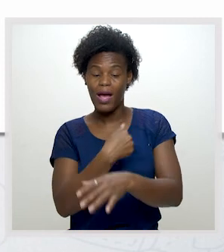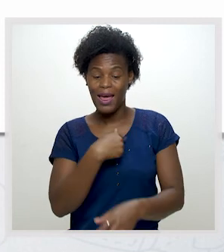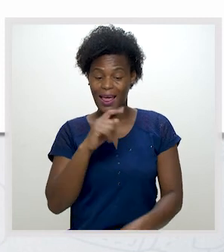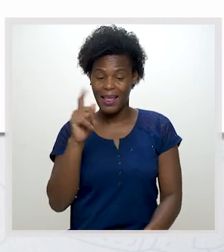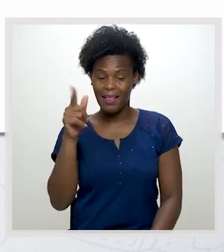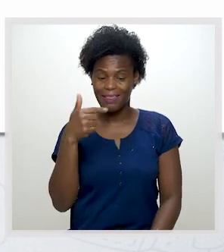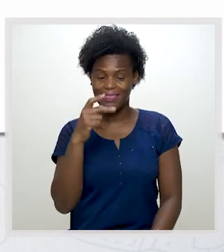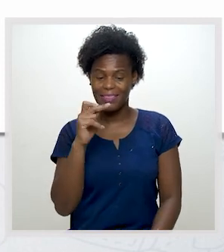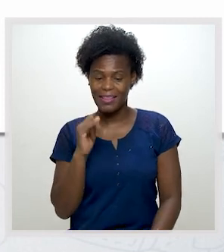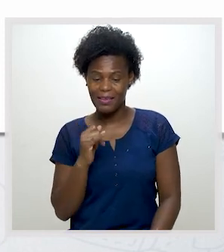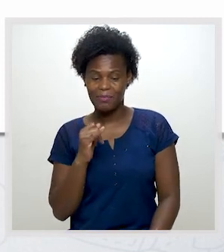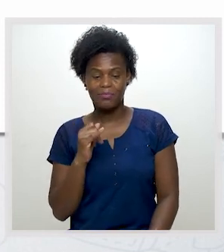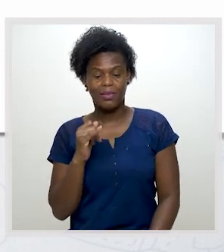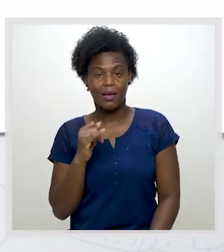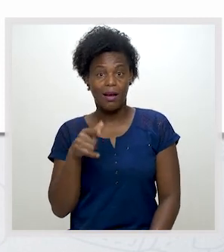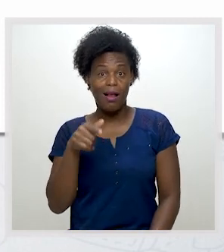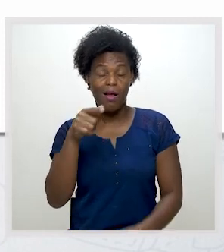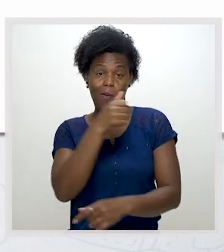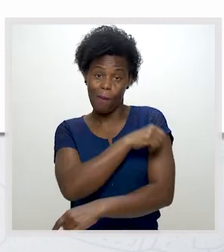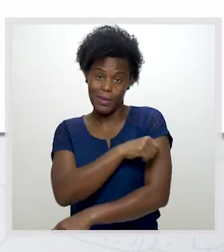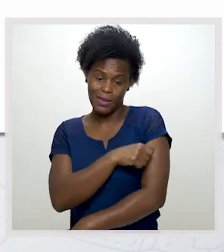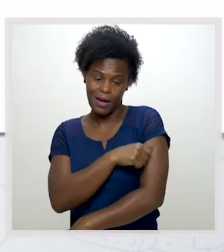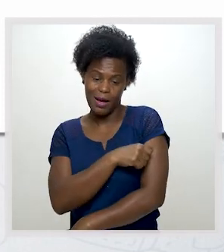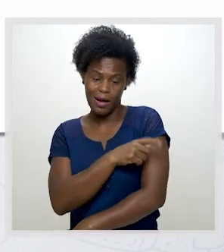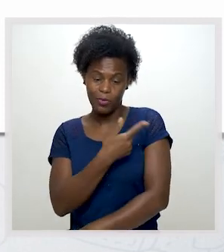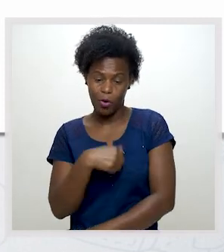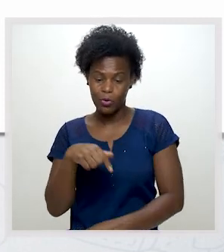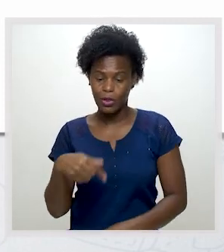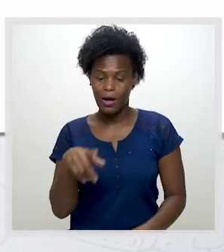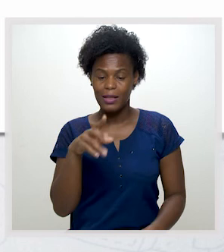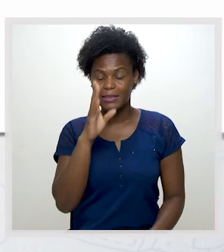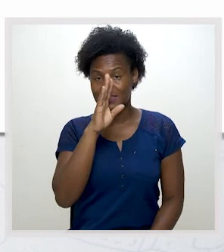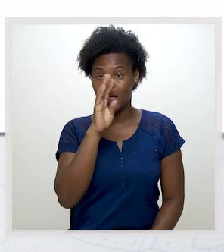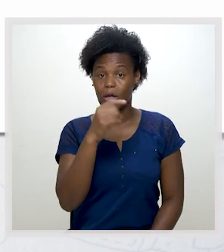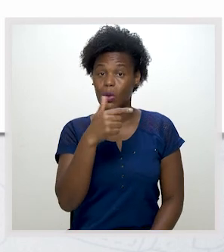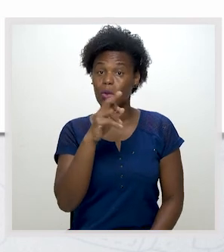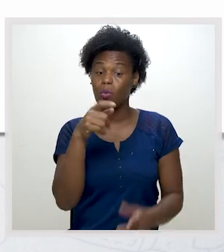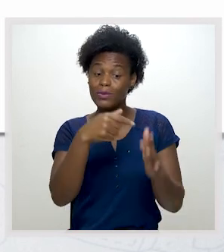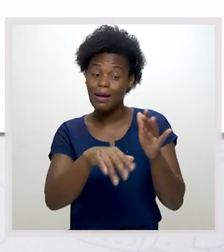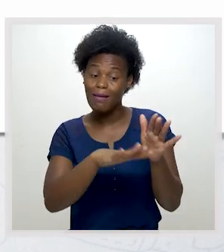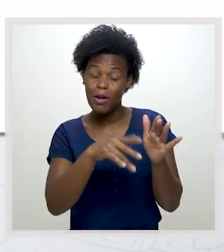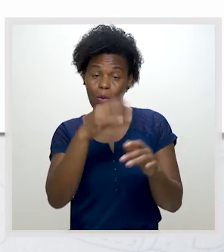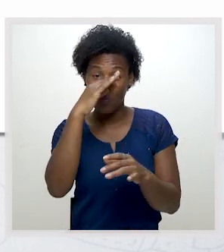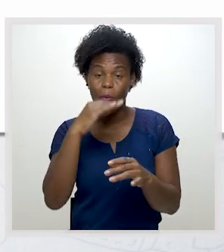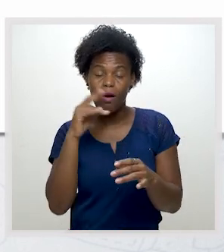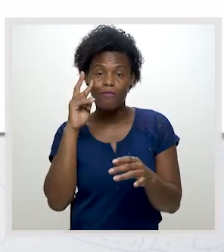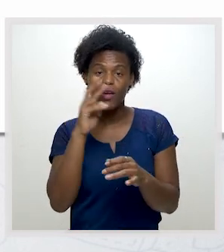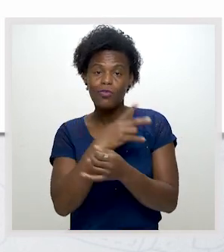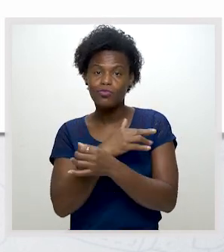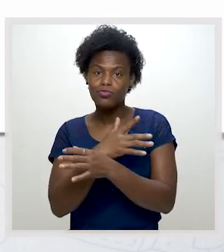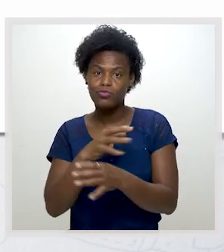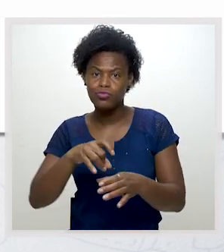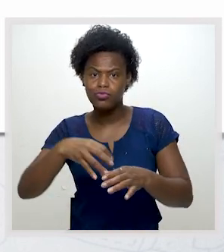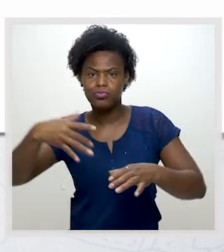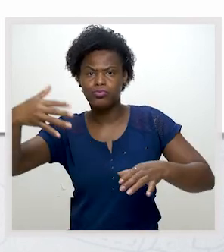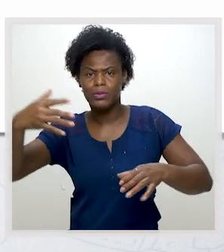justement à l'hôpital. On se trouvait dans une chambre quand on a vu de la fumée.